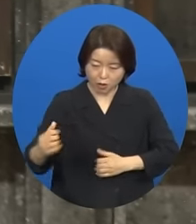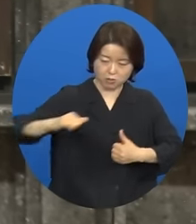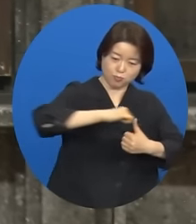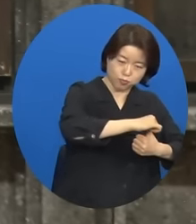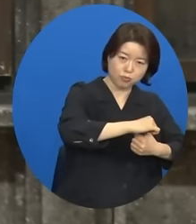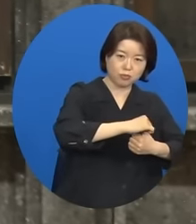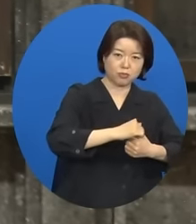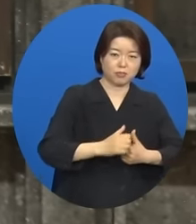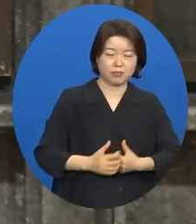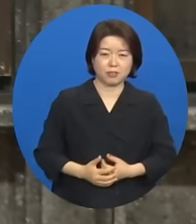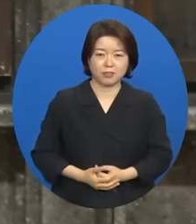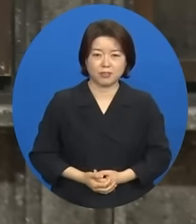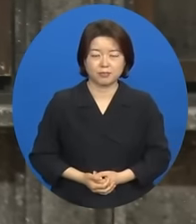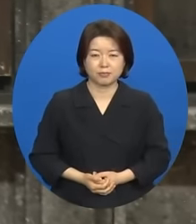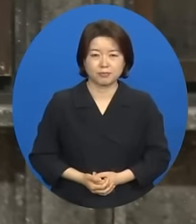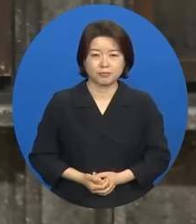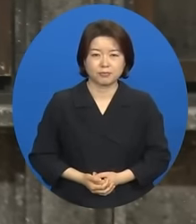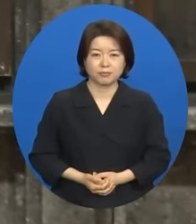것이죠.